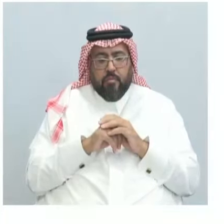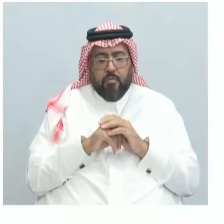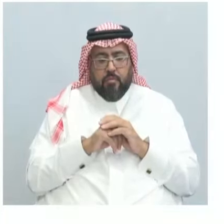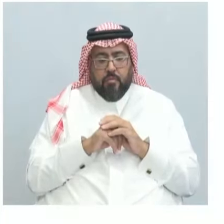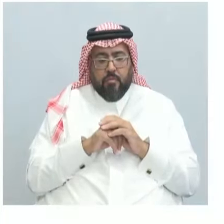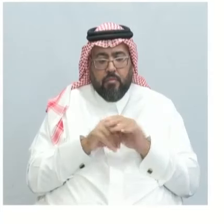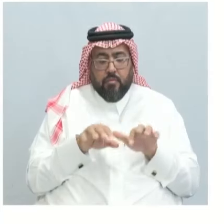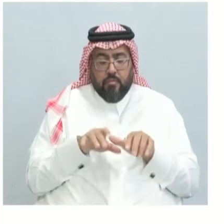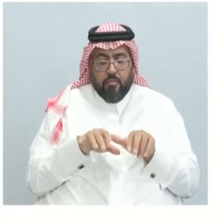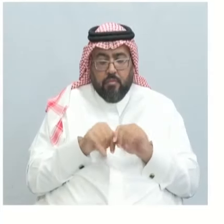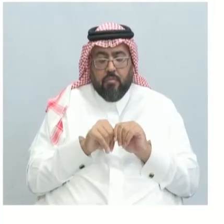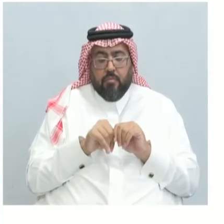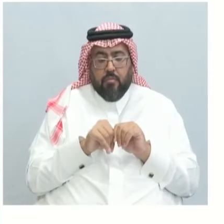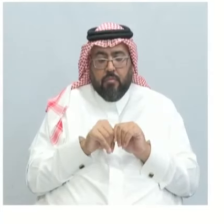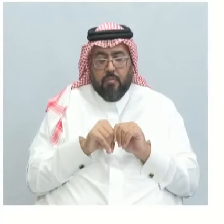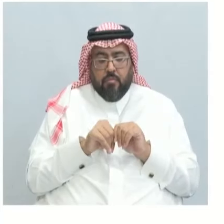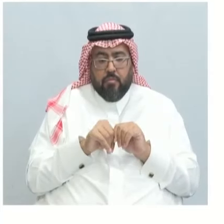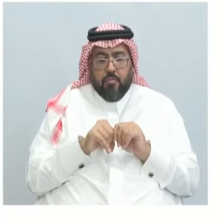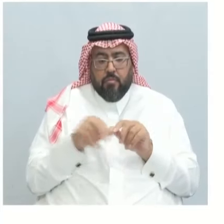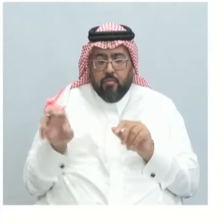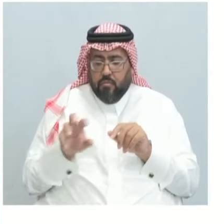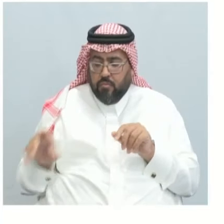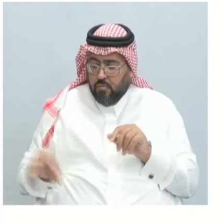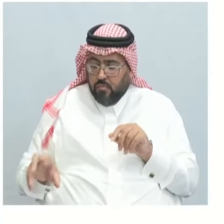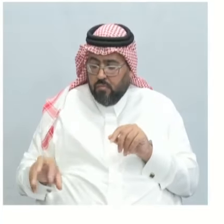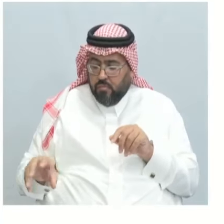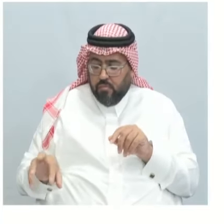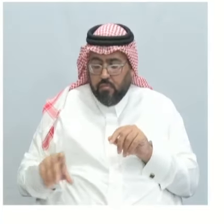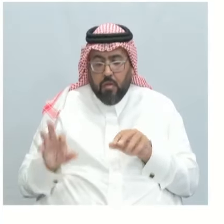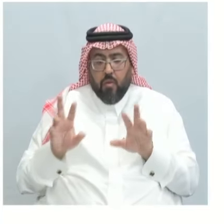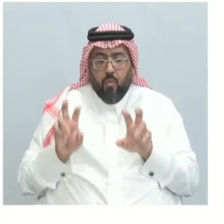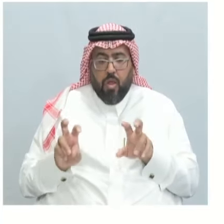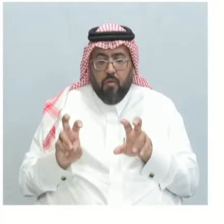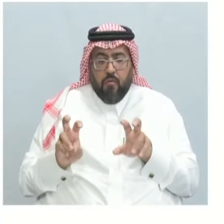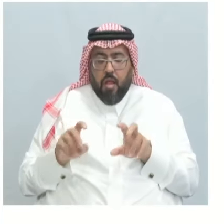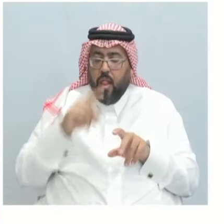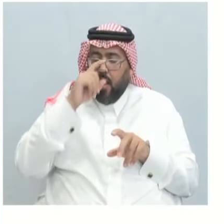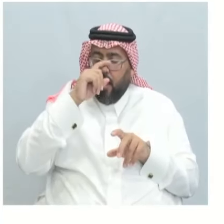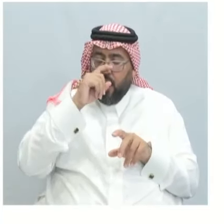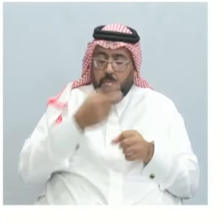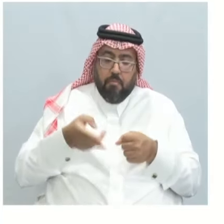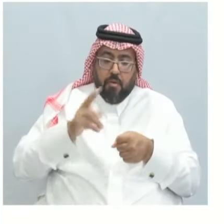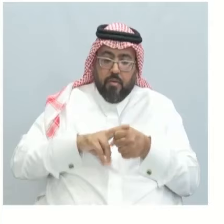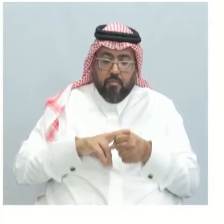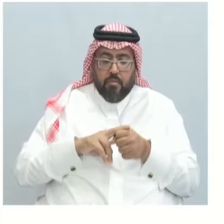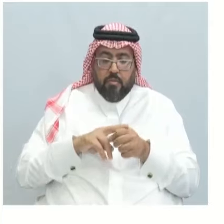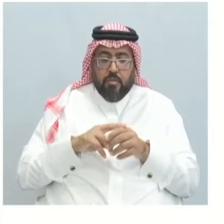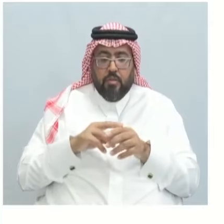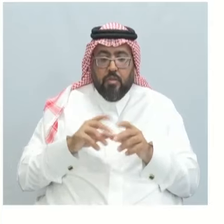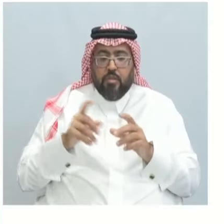الملاحظه اذا لم يتحرك مؤشر الفاره فيجب اعاده تشغيل نظام